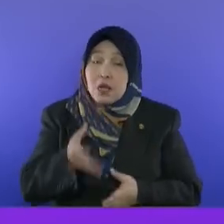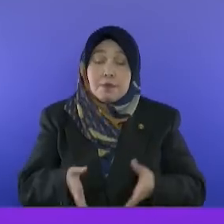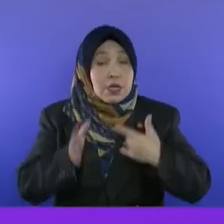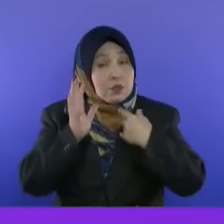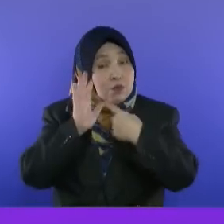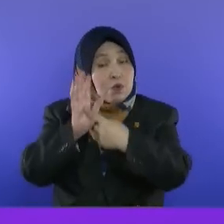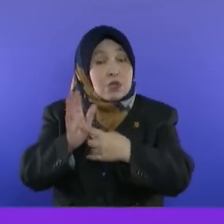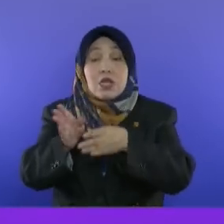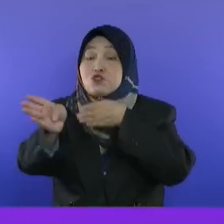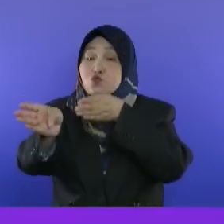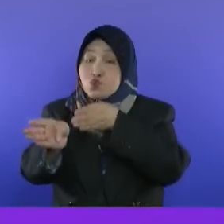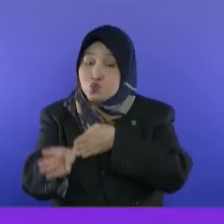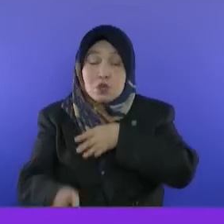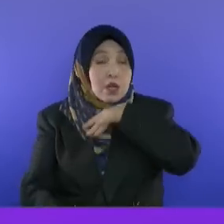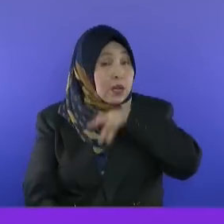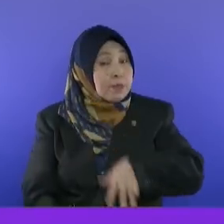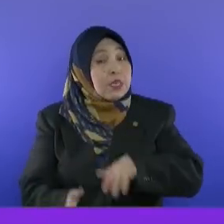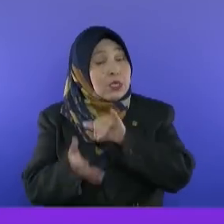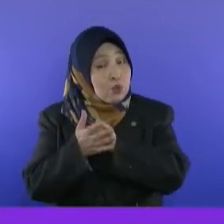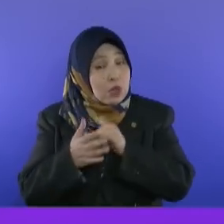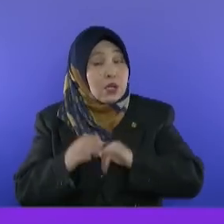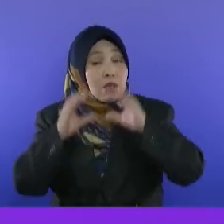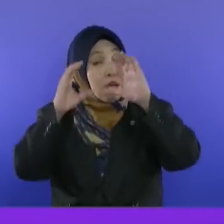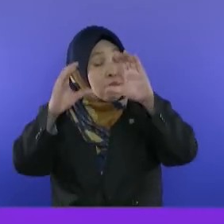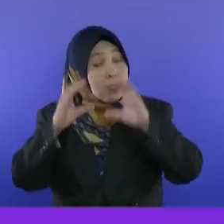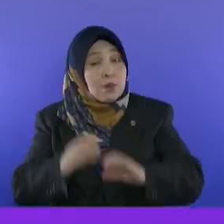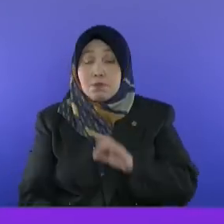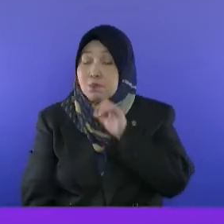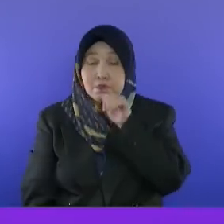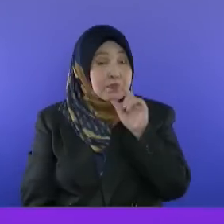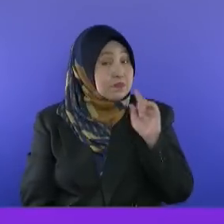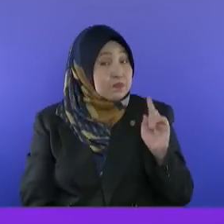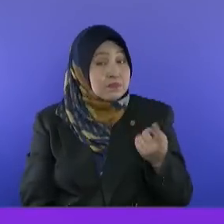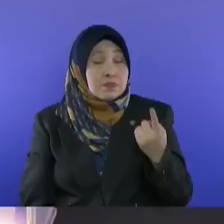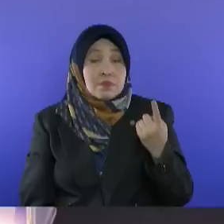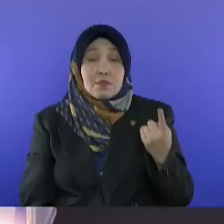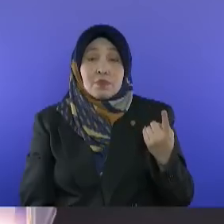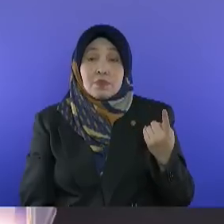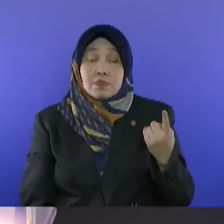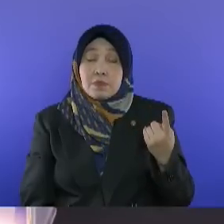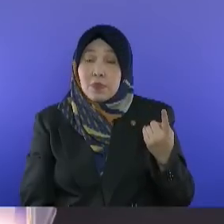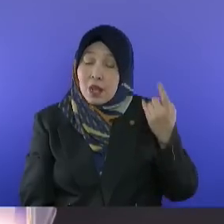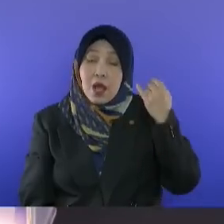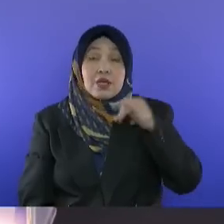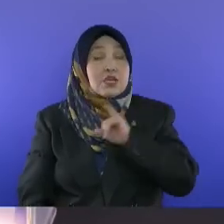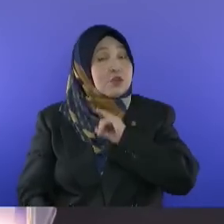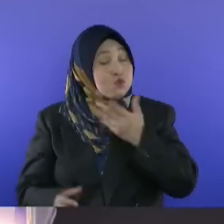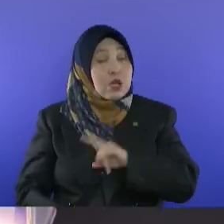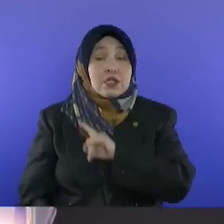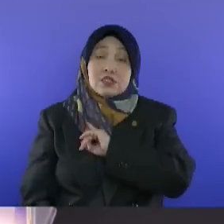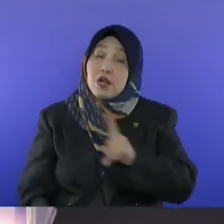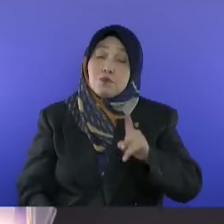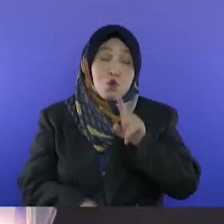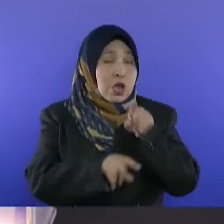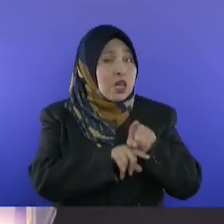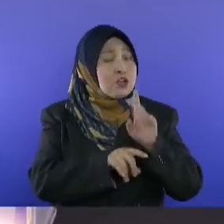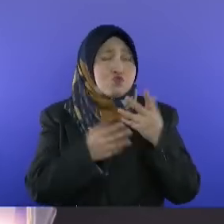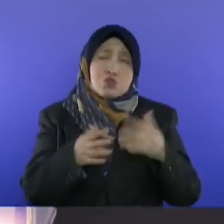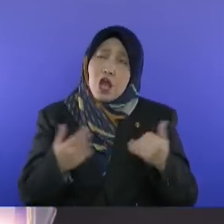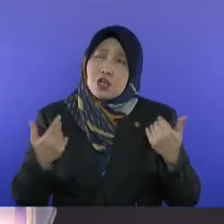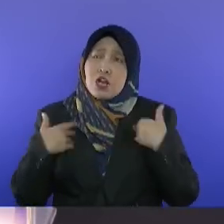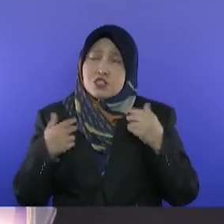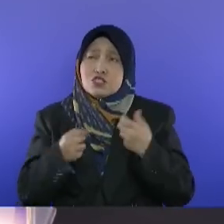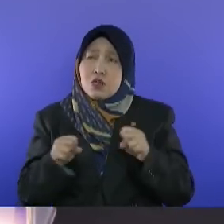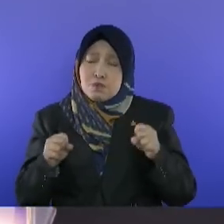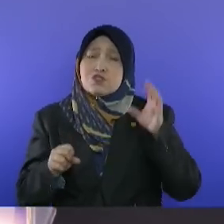oleh sunnah nabi itu adalah kaidahnya bukan sekadar aisyidah Islam dua kalimat Syahadah eee